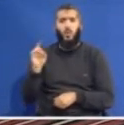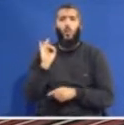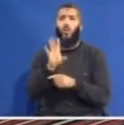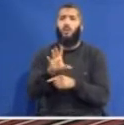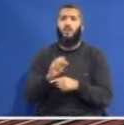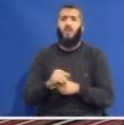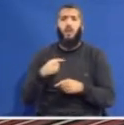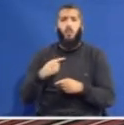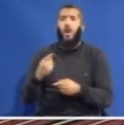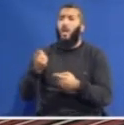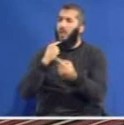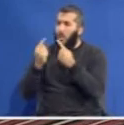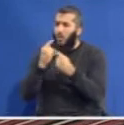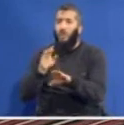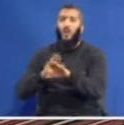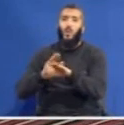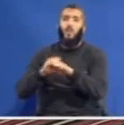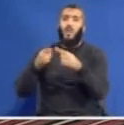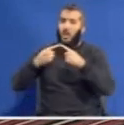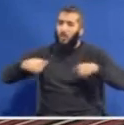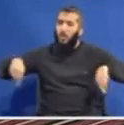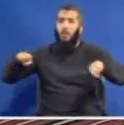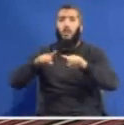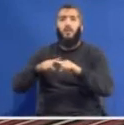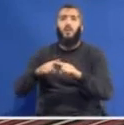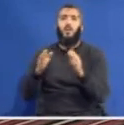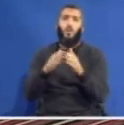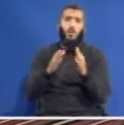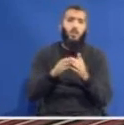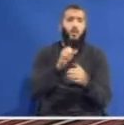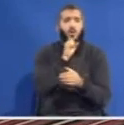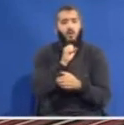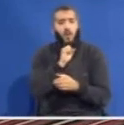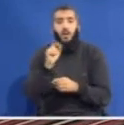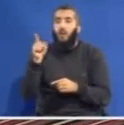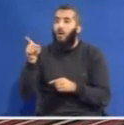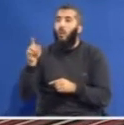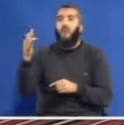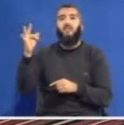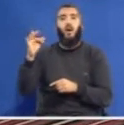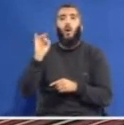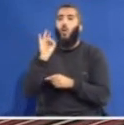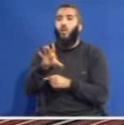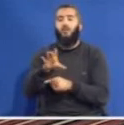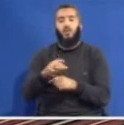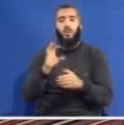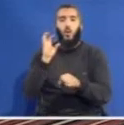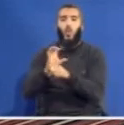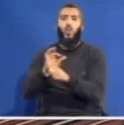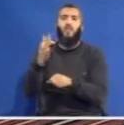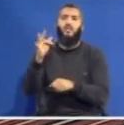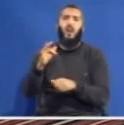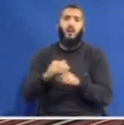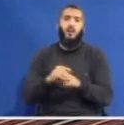جماعة، دزينا له شيوخ كبار، حرم خوته من الورث. ذوك العقار